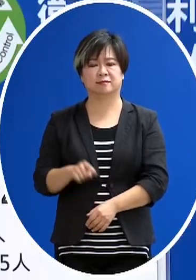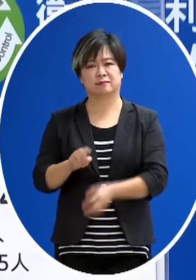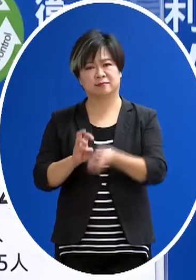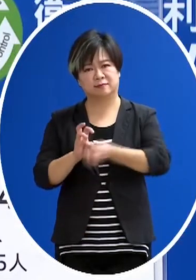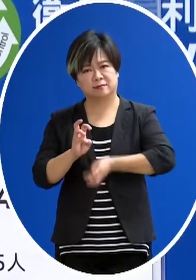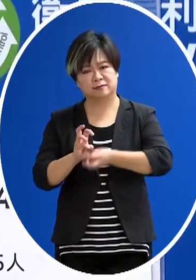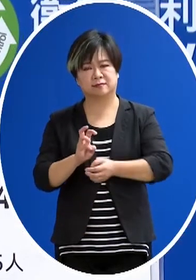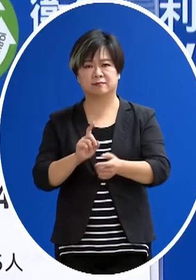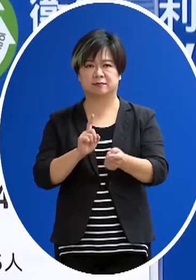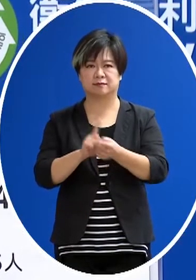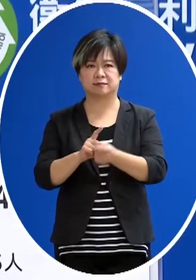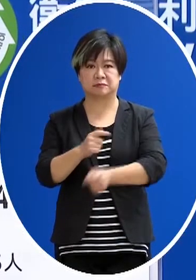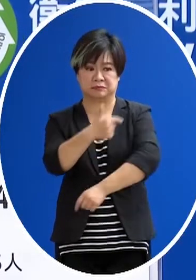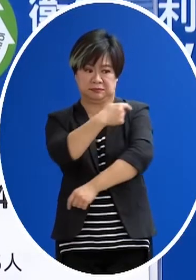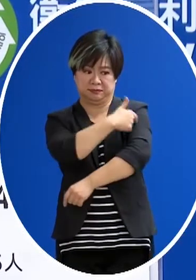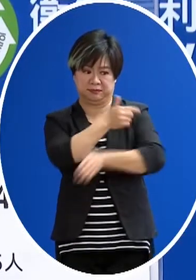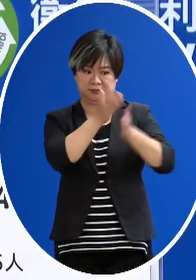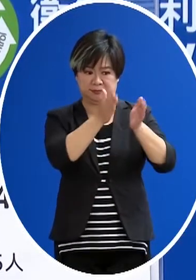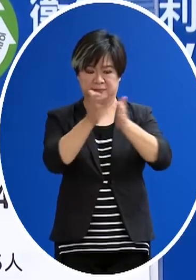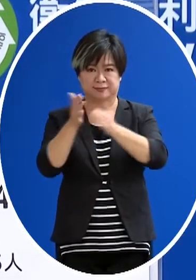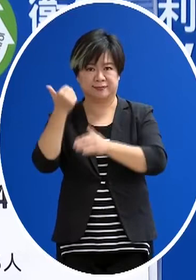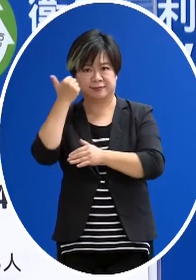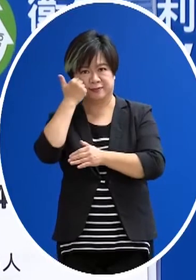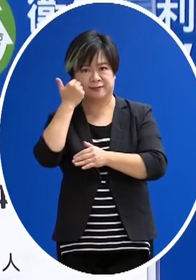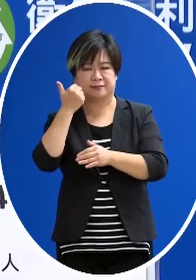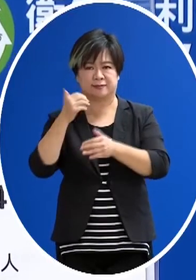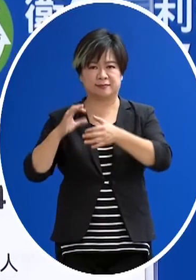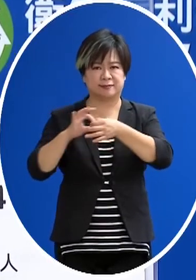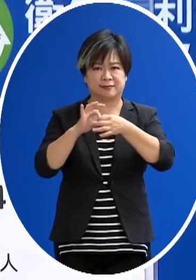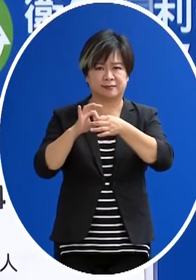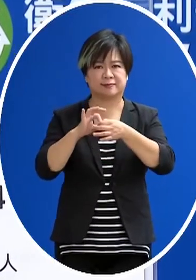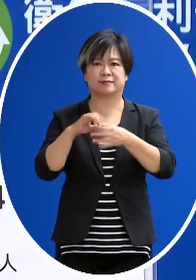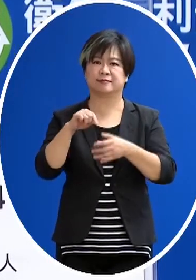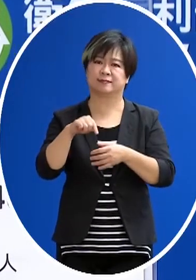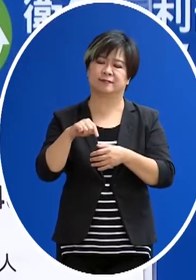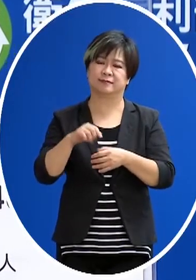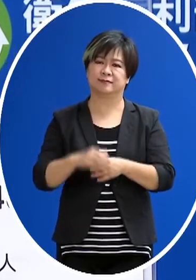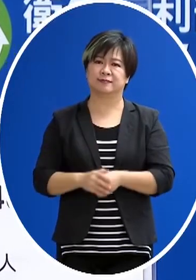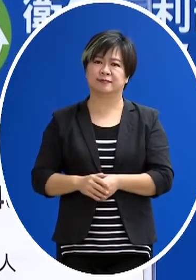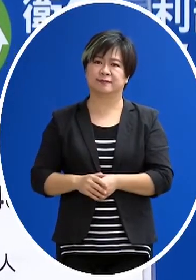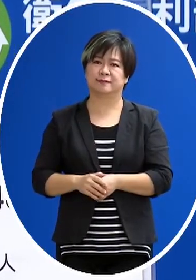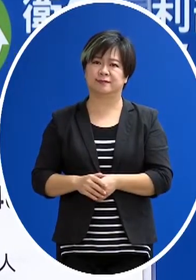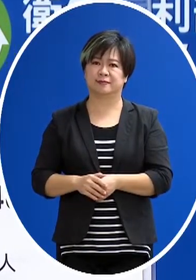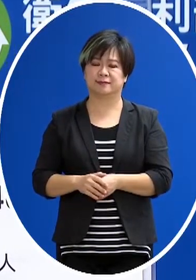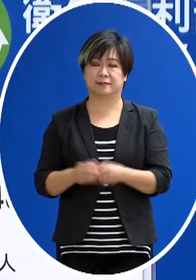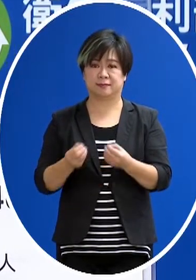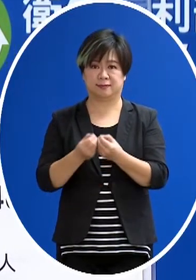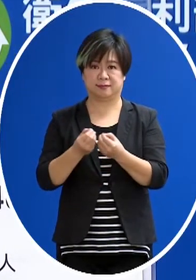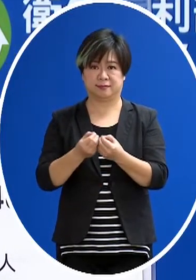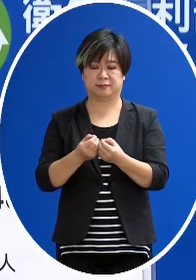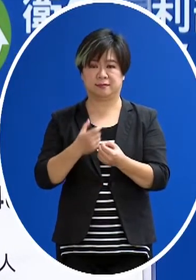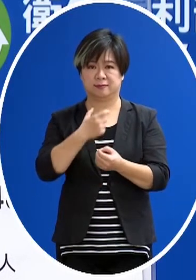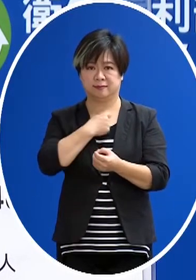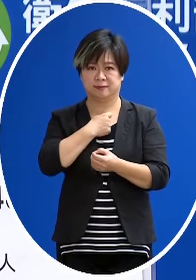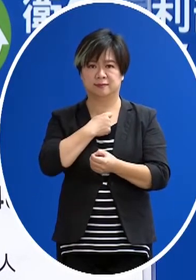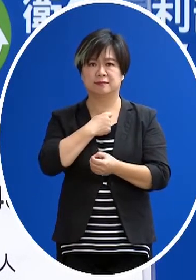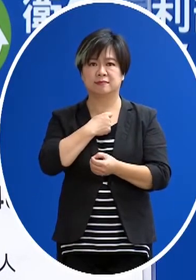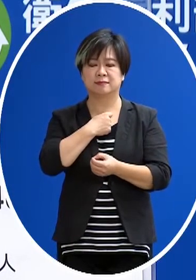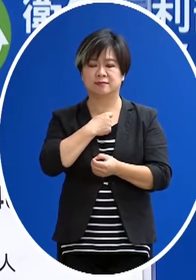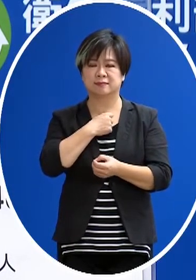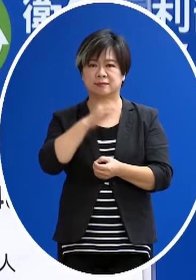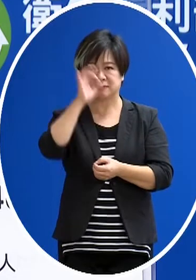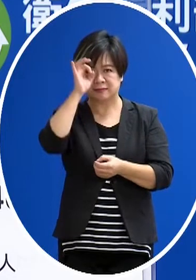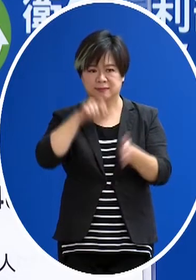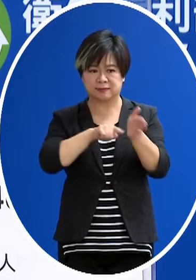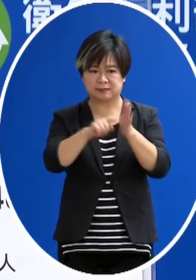同族群或不同的疫苗之间的相互的关系哈，这应该根据专家对最新的一